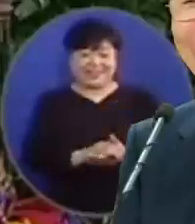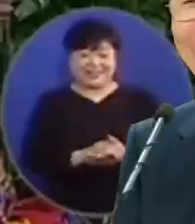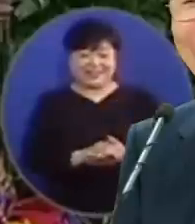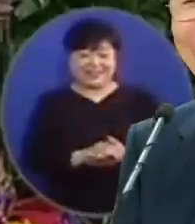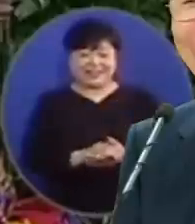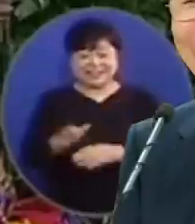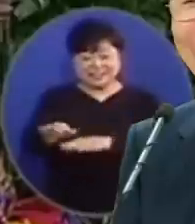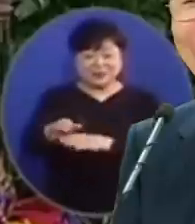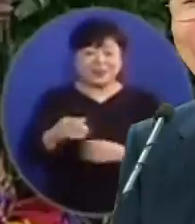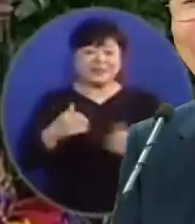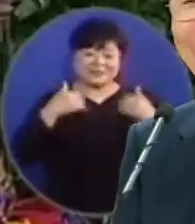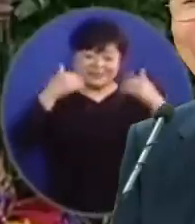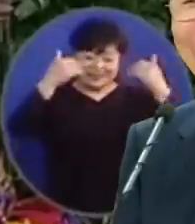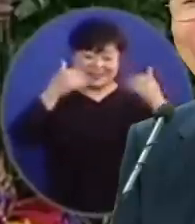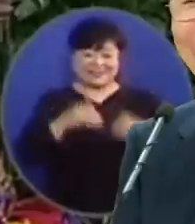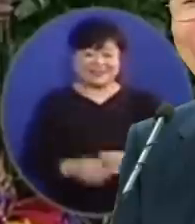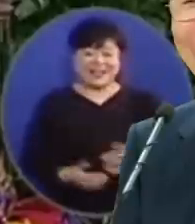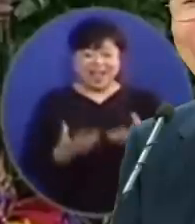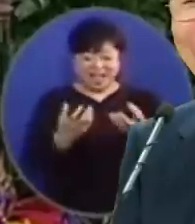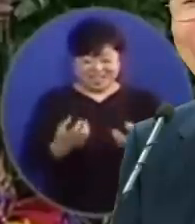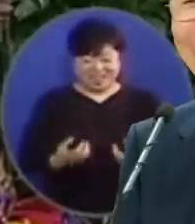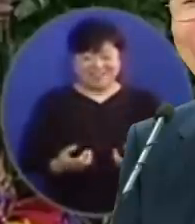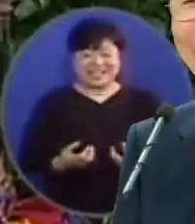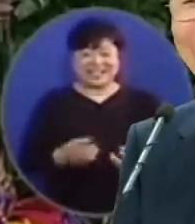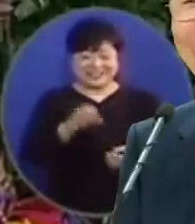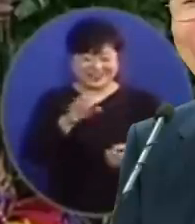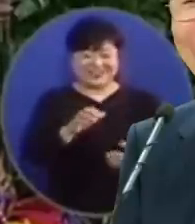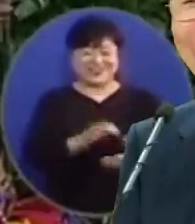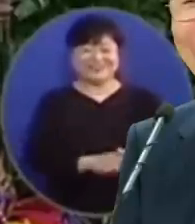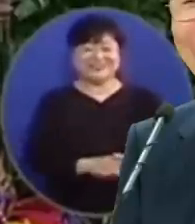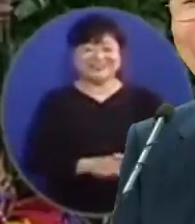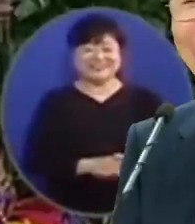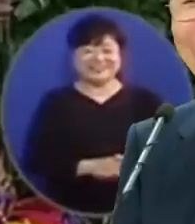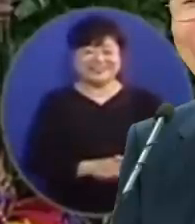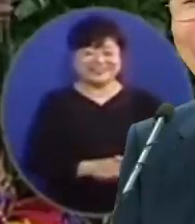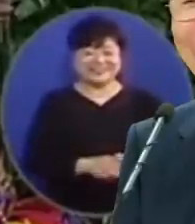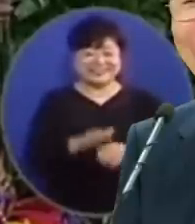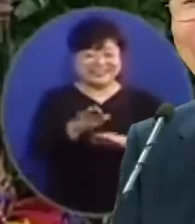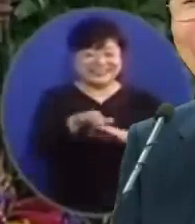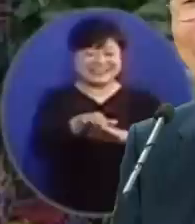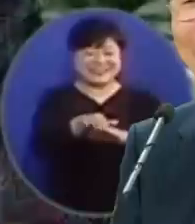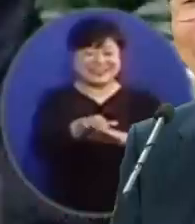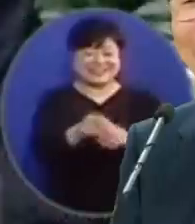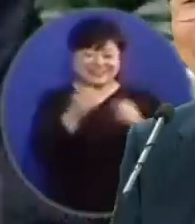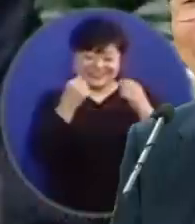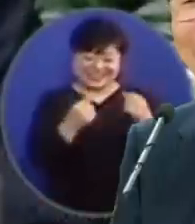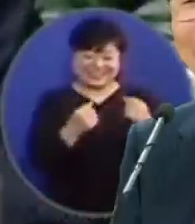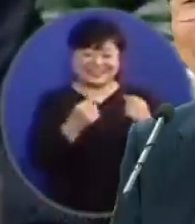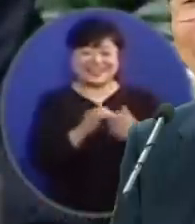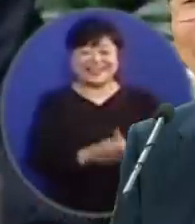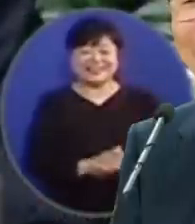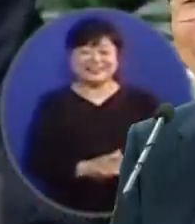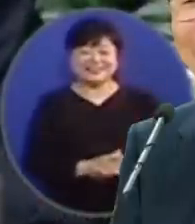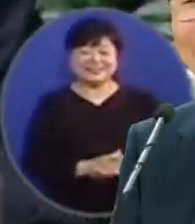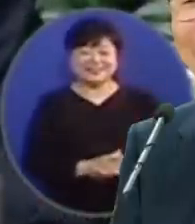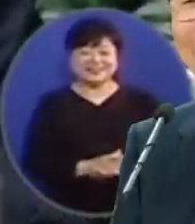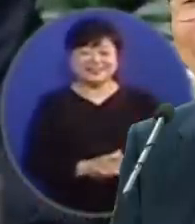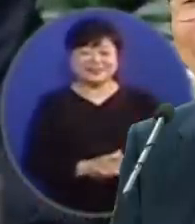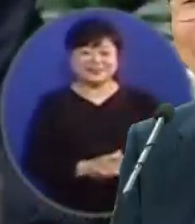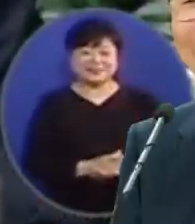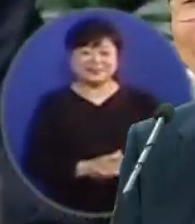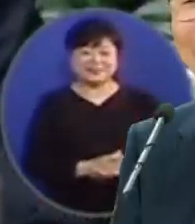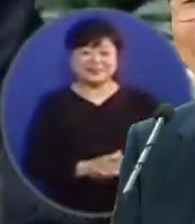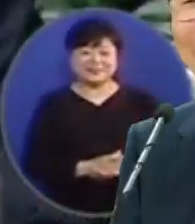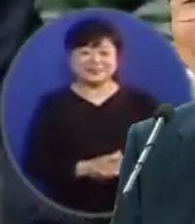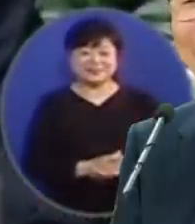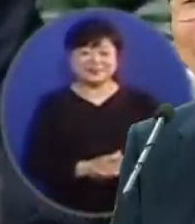아주 시골에서 자랐습니다. 경상남도 울주군 삼남면 교동리 31번지 산장에서 살았습니다. 그런데